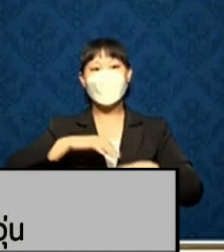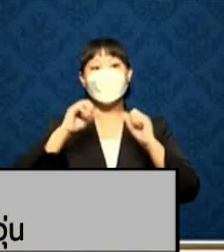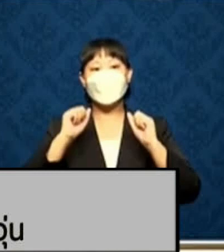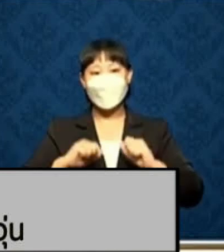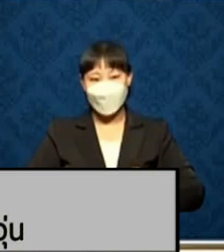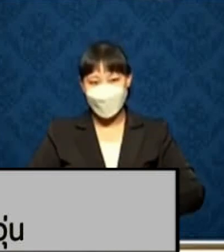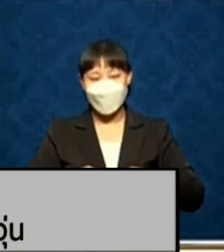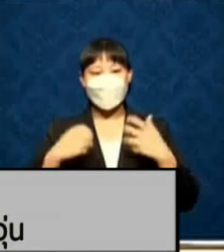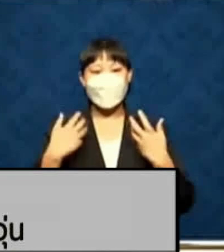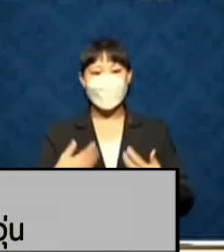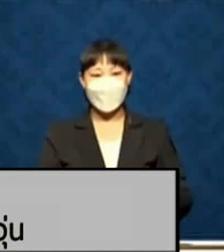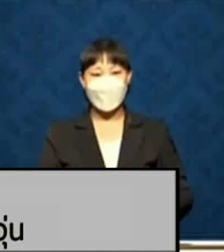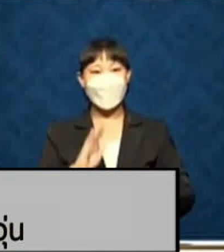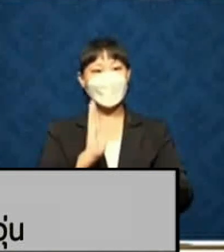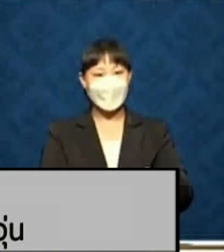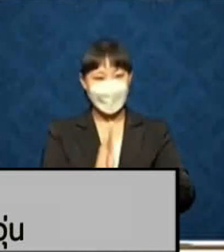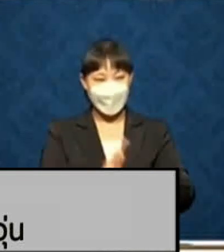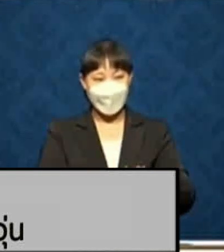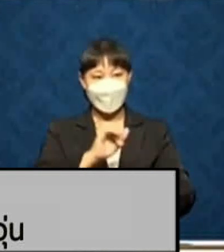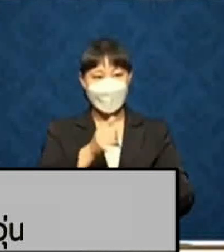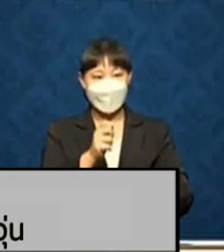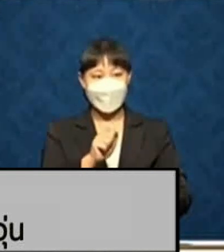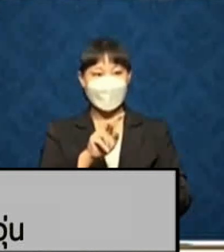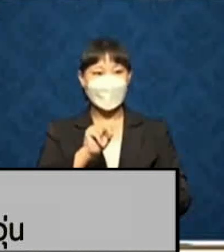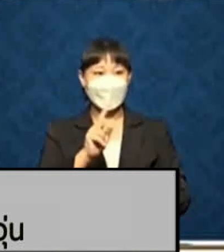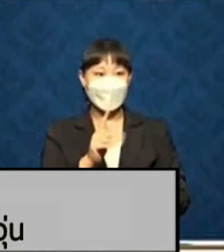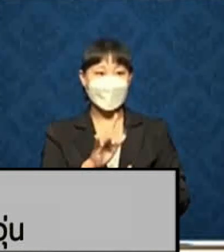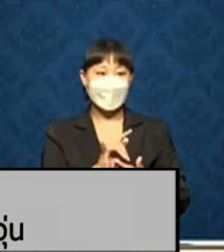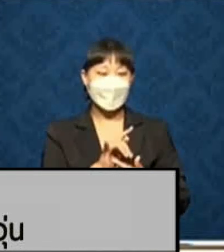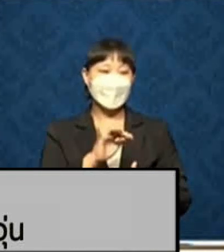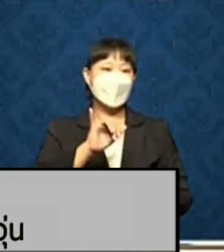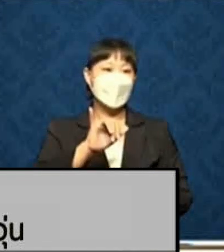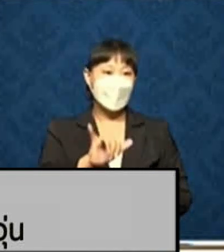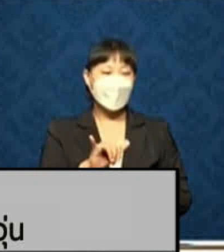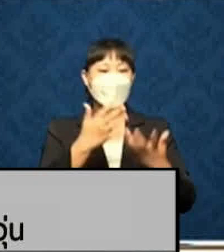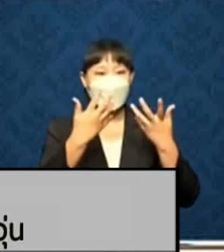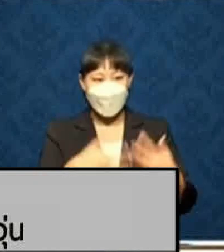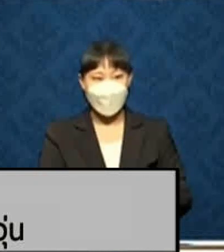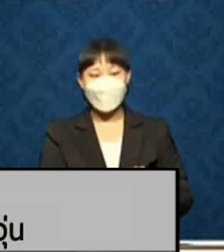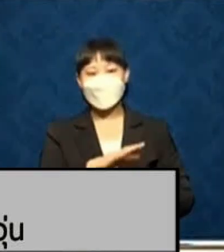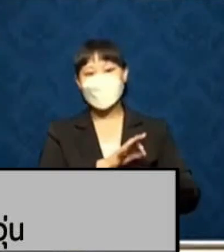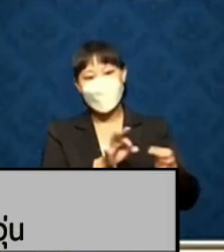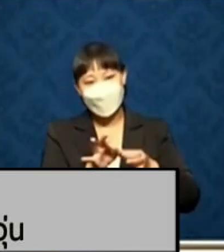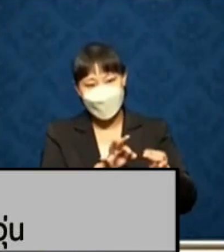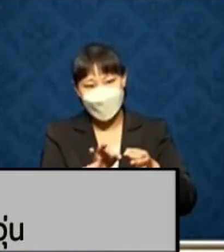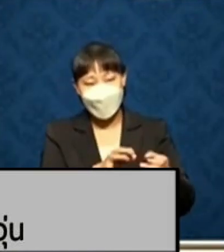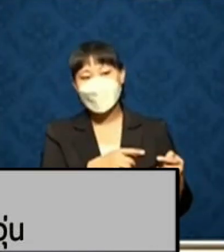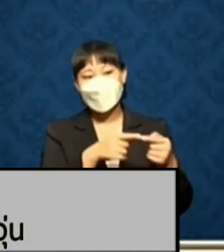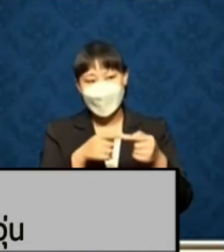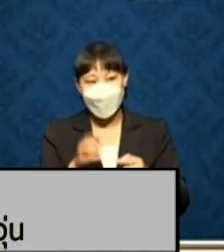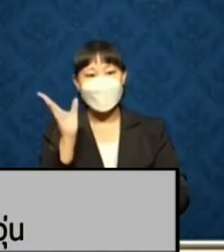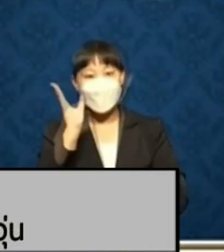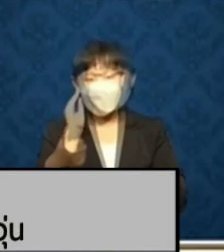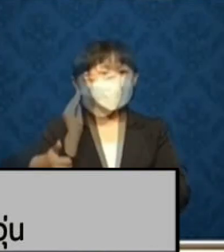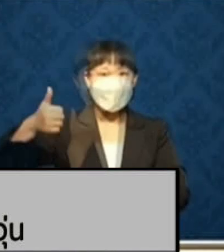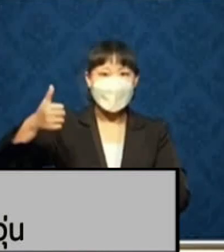ผมได้แนะนำได้ตักเตือนท่านจงชัยไปแล้วตอนนี้ท่านจงชัยจะอภิปรายต่อเราก็ฟังเขาก่อนนะครับเชิญท่านจงชัยอภิปรายต่อเลย